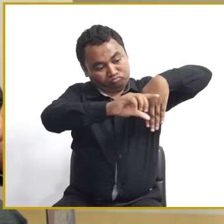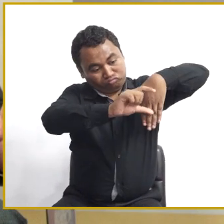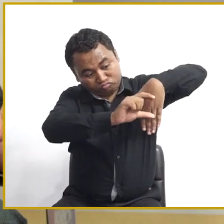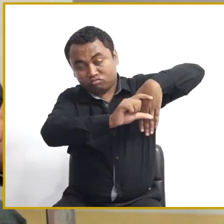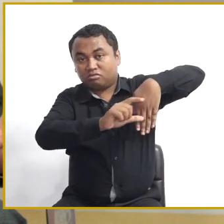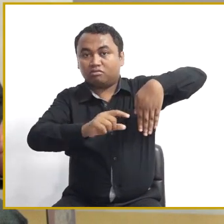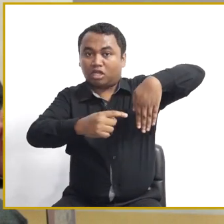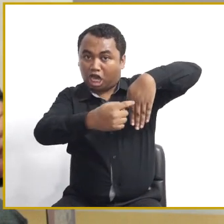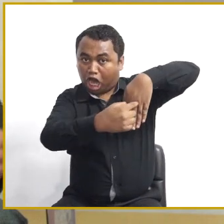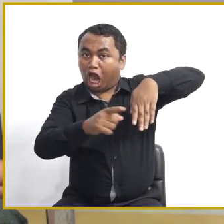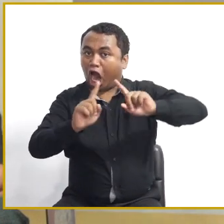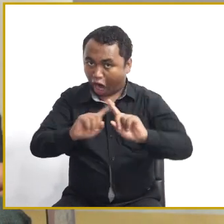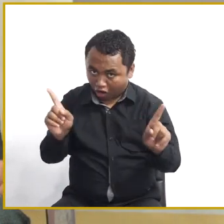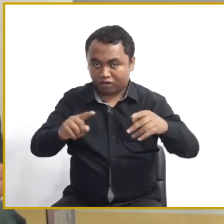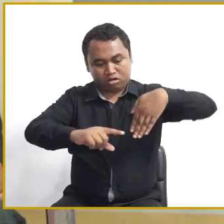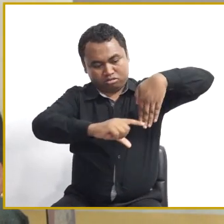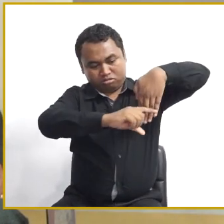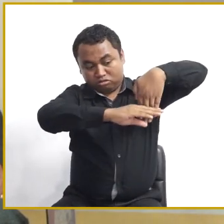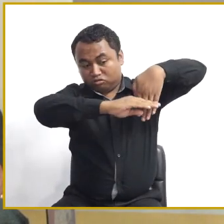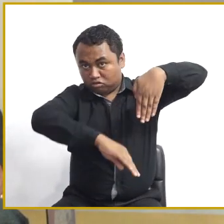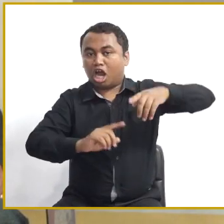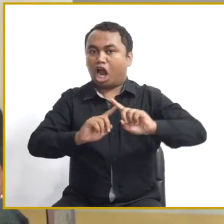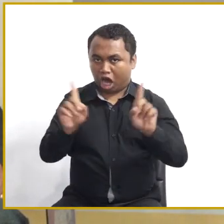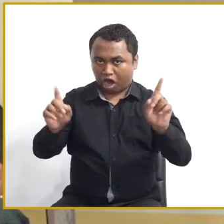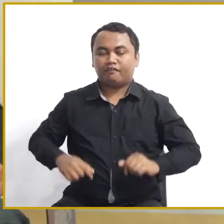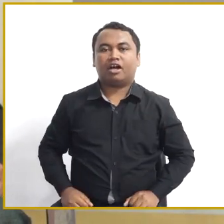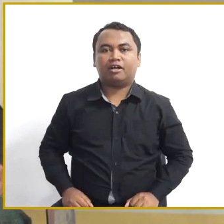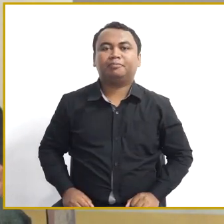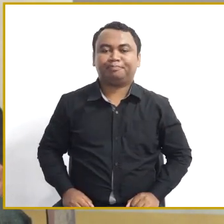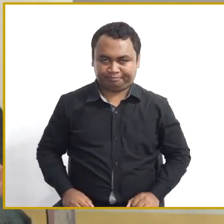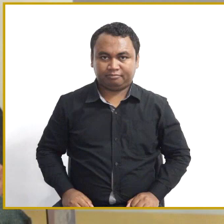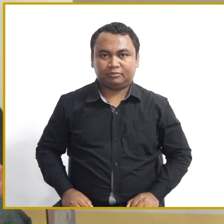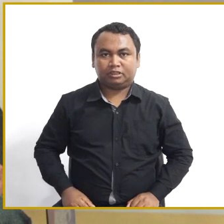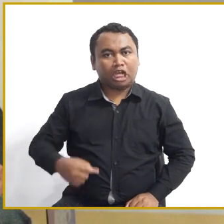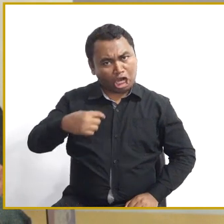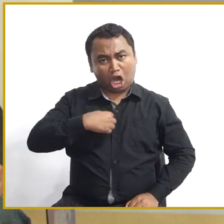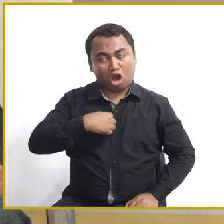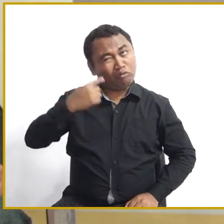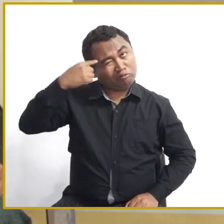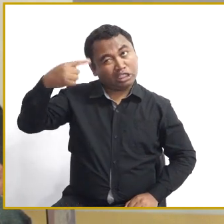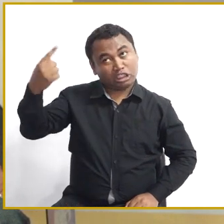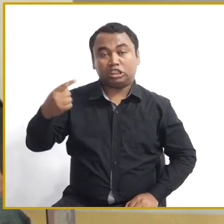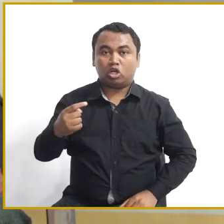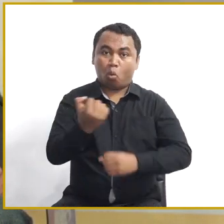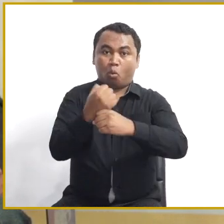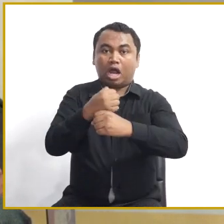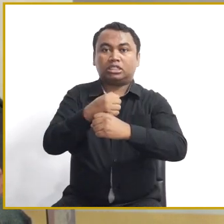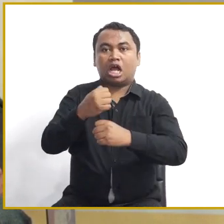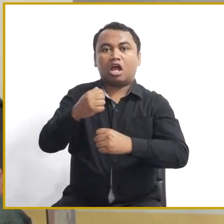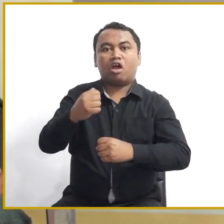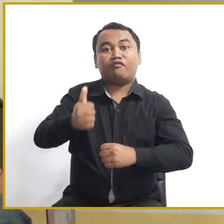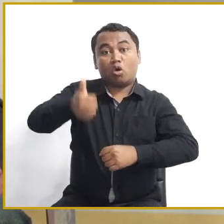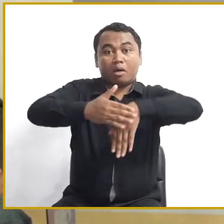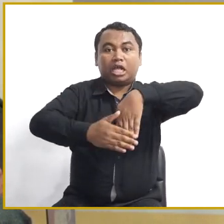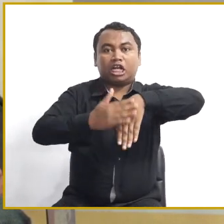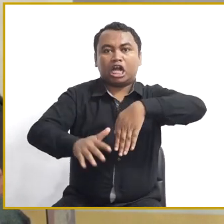atsimo ary lasa lavidavitra kokoa ry Abraham Razafy inona moa ny mahatonga antsika tsy hanaony hoe ny filoham-pirenena dia 4 ans ihany mandana